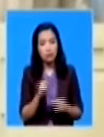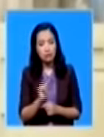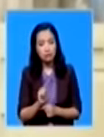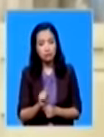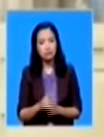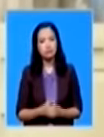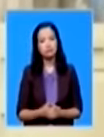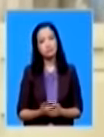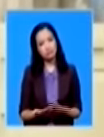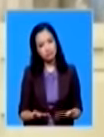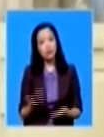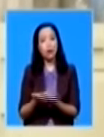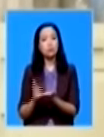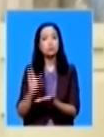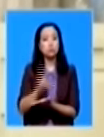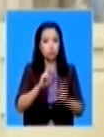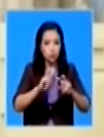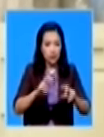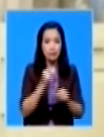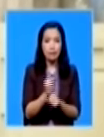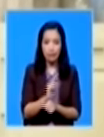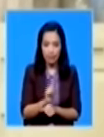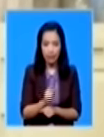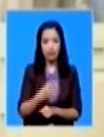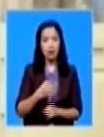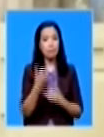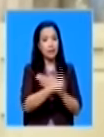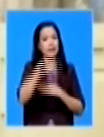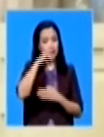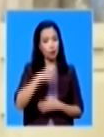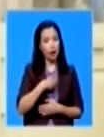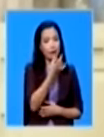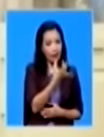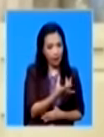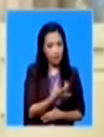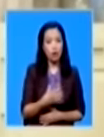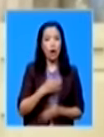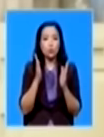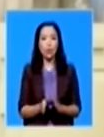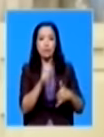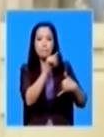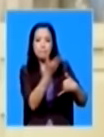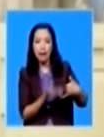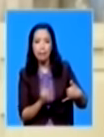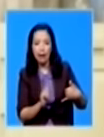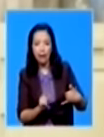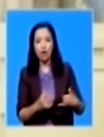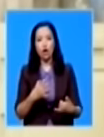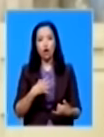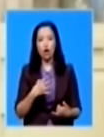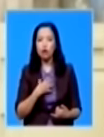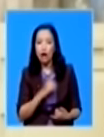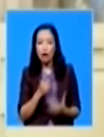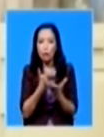างรั่วหมดทุนวิจัยทำยังไงต้องการอะไรประเทศต้องการอะไรต้องการคนยังไงต้องการผลผลิตอะไรเนี่ยจัดกลุ่มอยู่ขนา